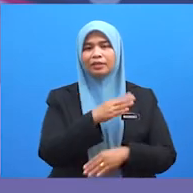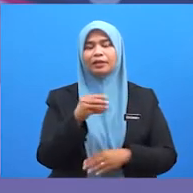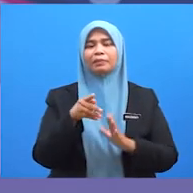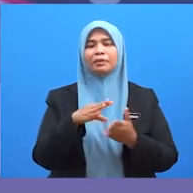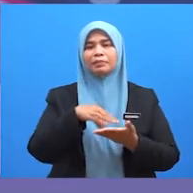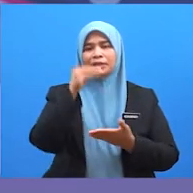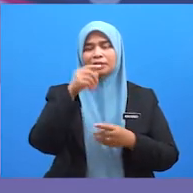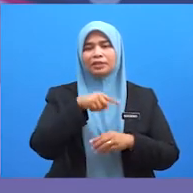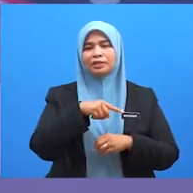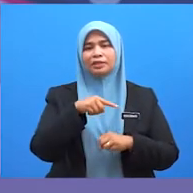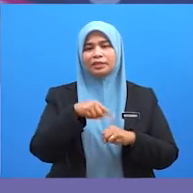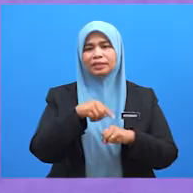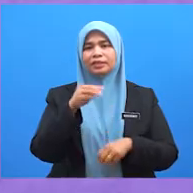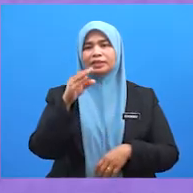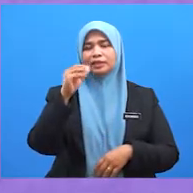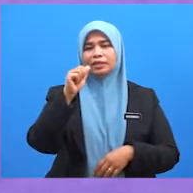pembelajaran di Aceh.